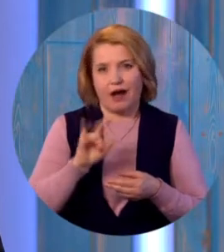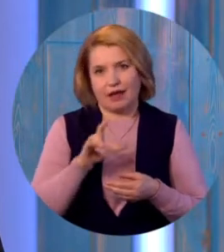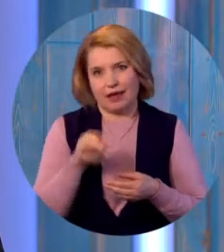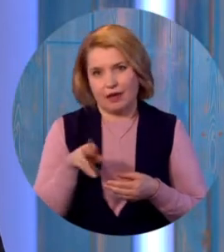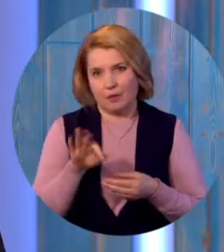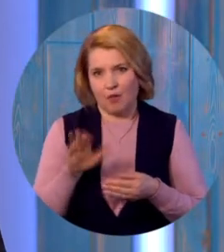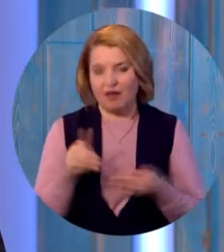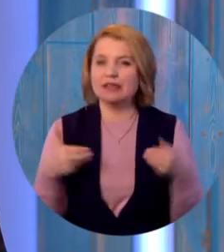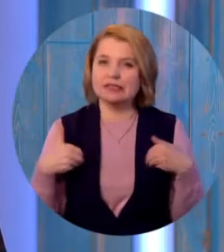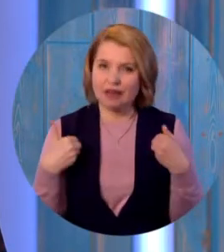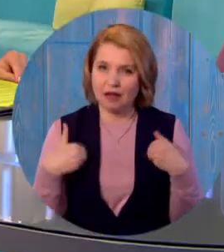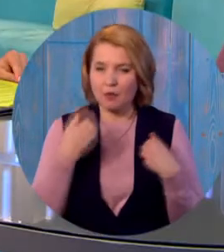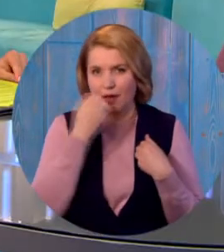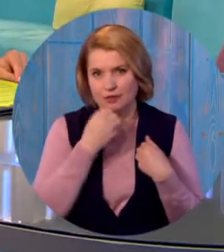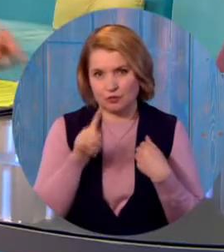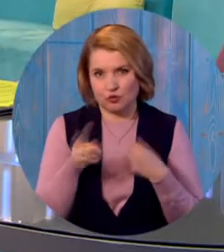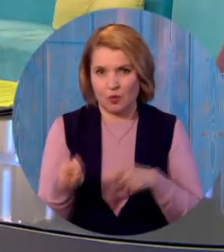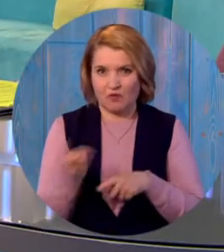пришли. Спасибо. Телефон прямого эфира